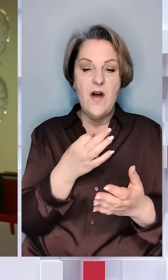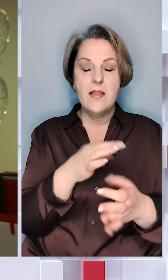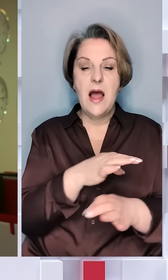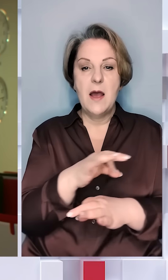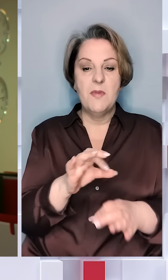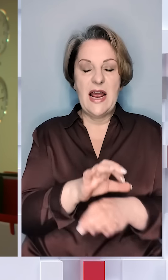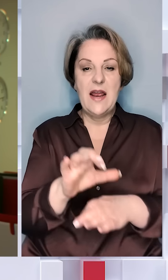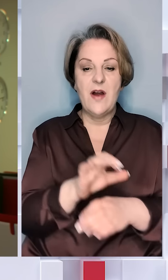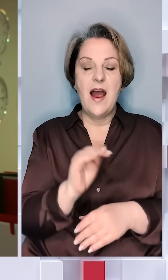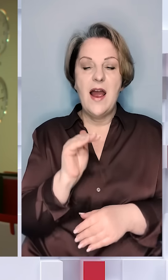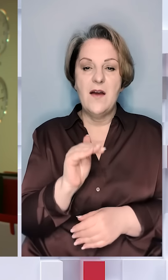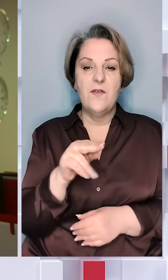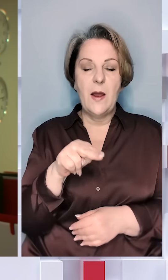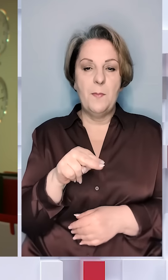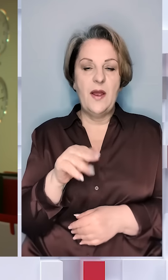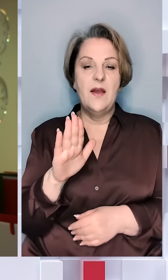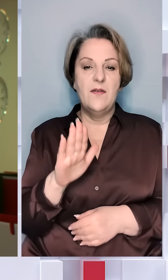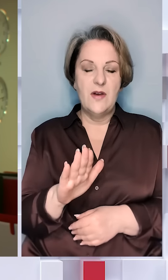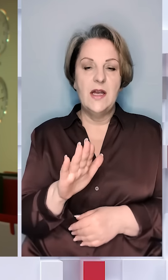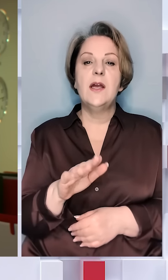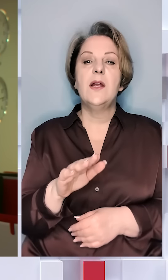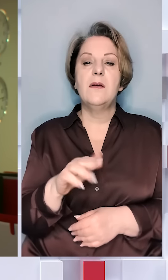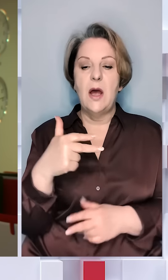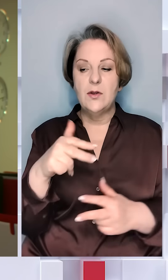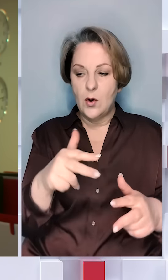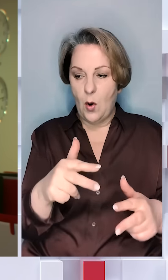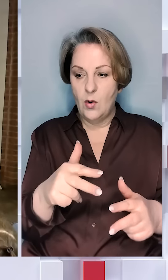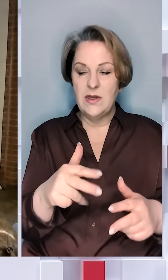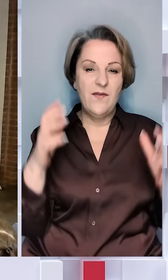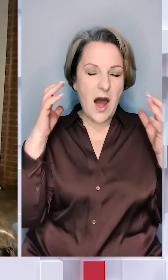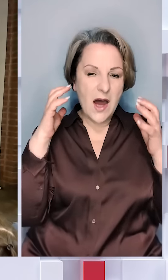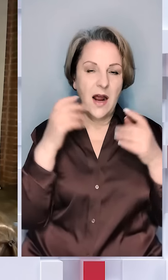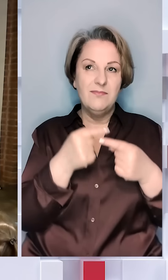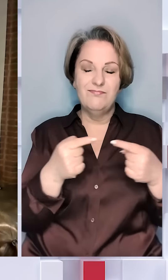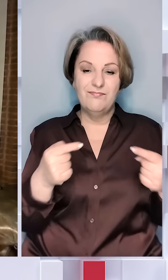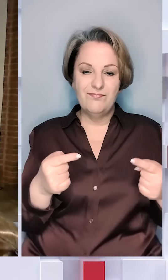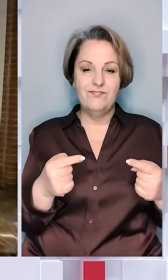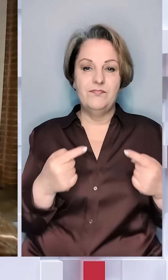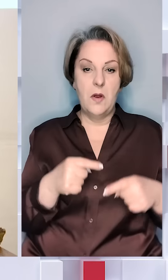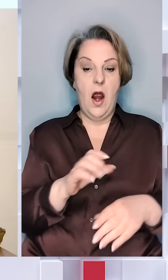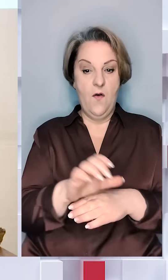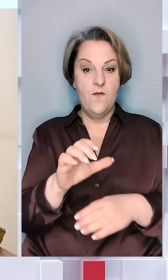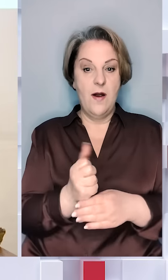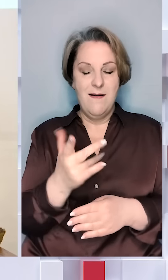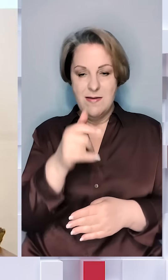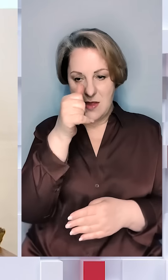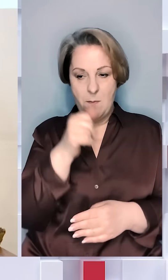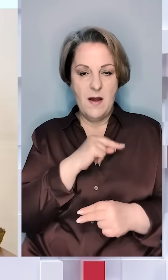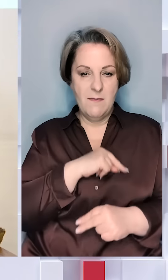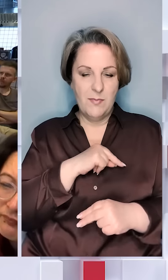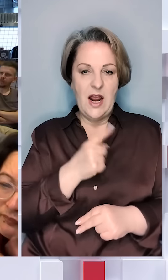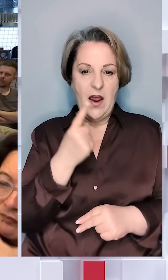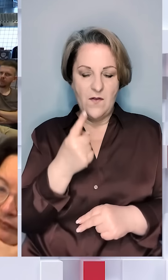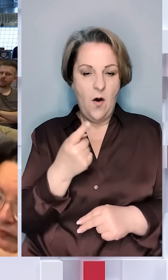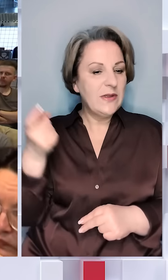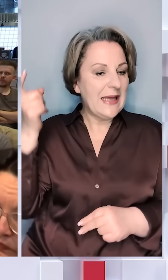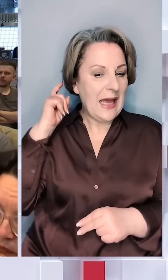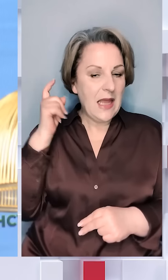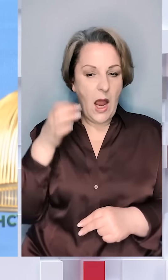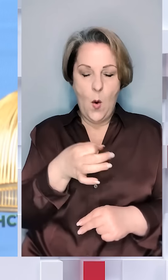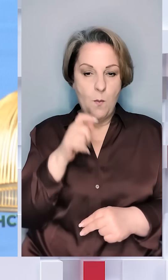проєкт із виробництва FPV-дронів та систем радіоелектронної боротьби. Виробництво вже кілька місяців діє в одній із тилових